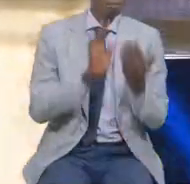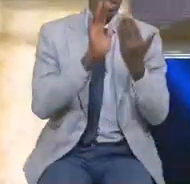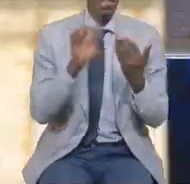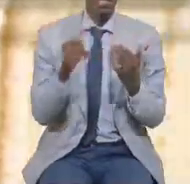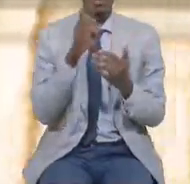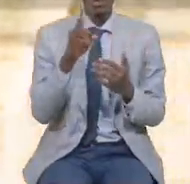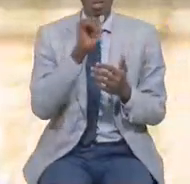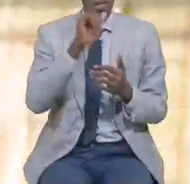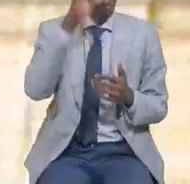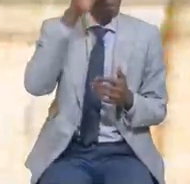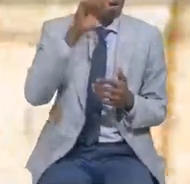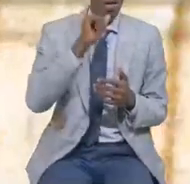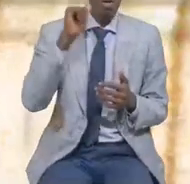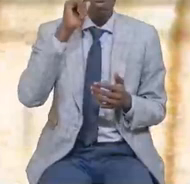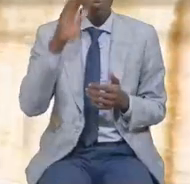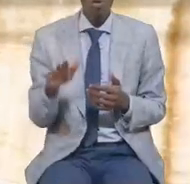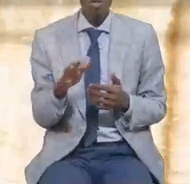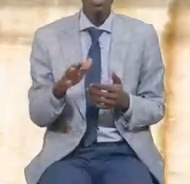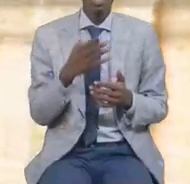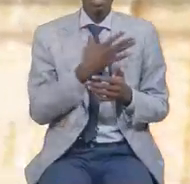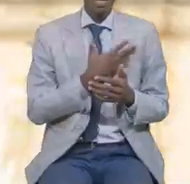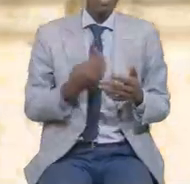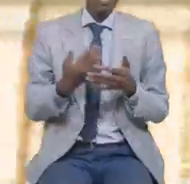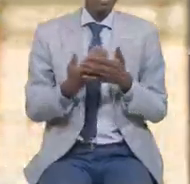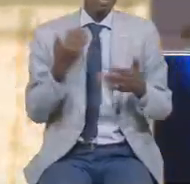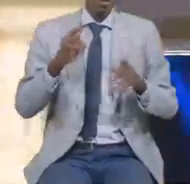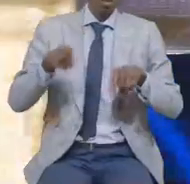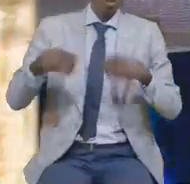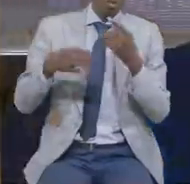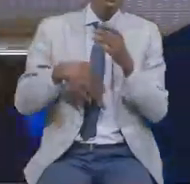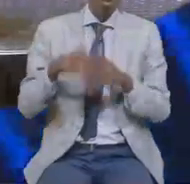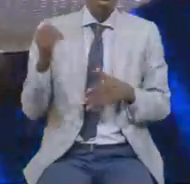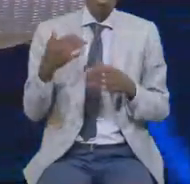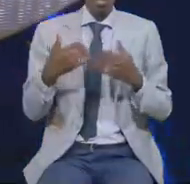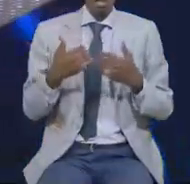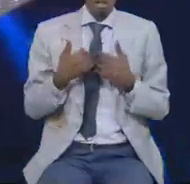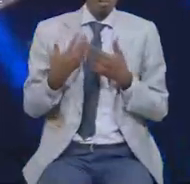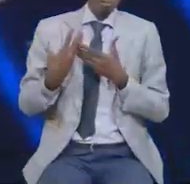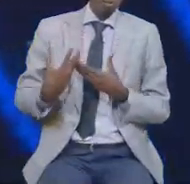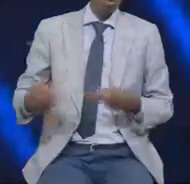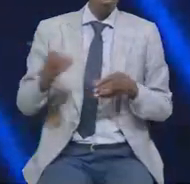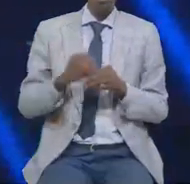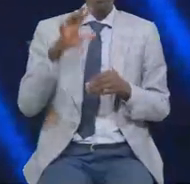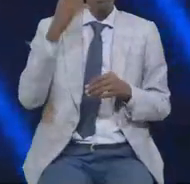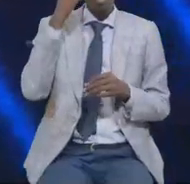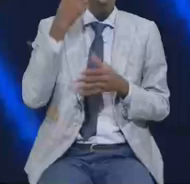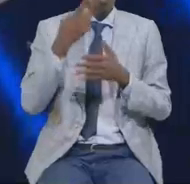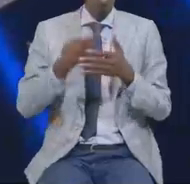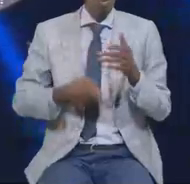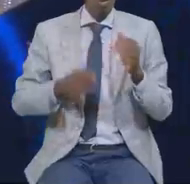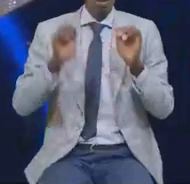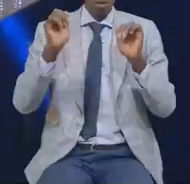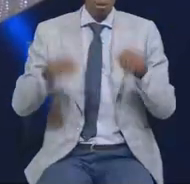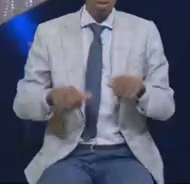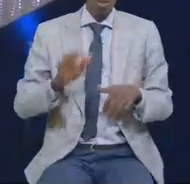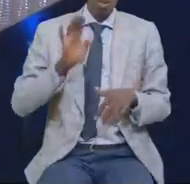femme dans la vie, avant de sortir le matin, que cela soit réglé dans ton esprit. Qu'est-ce que ton